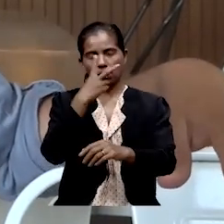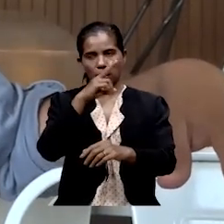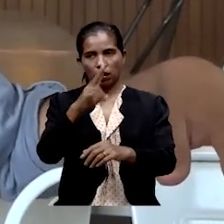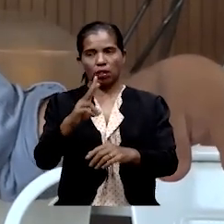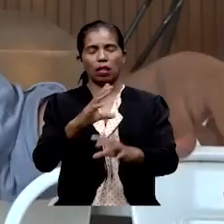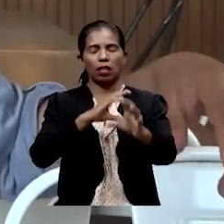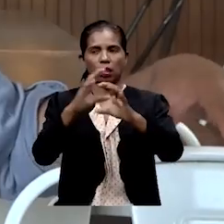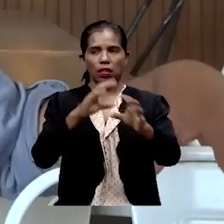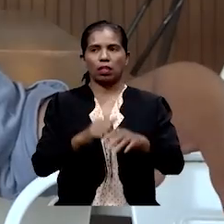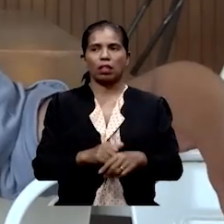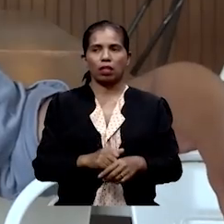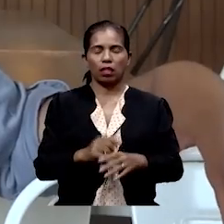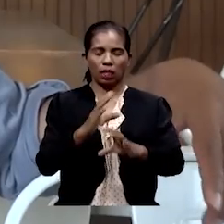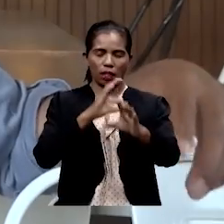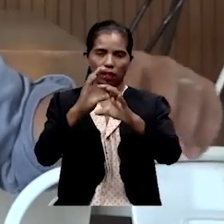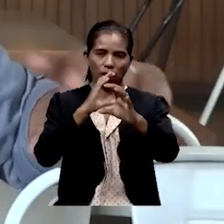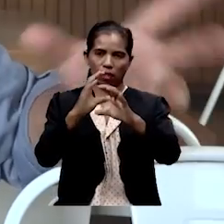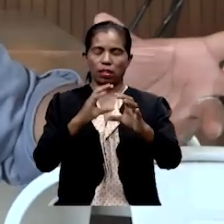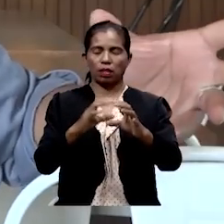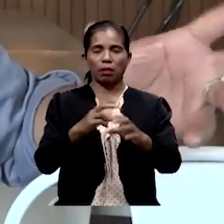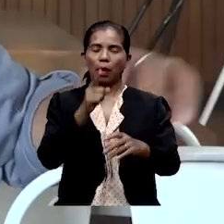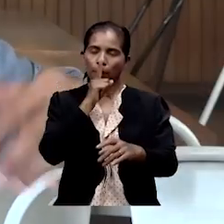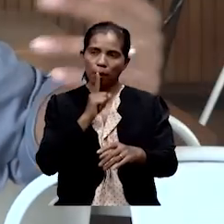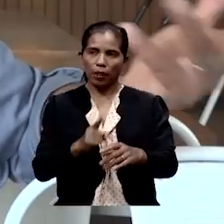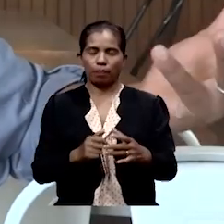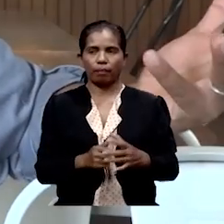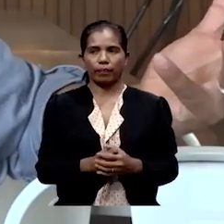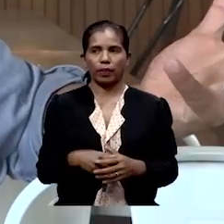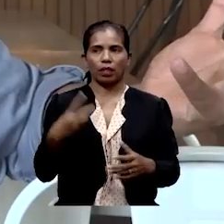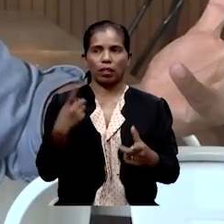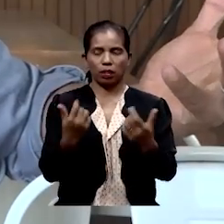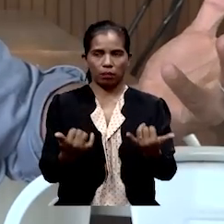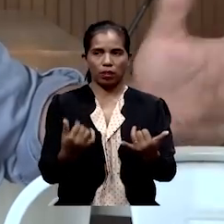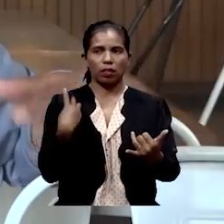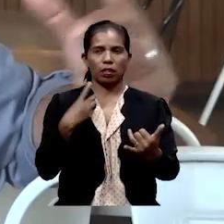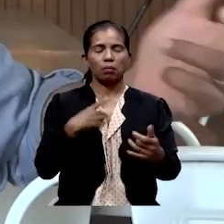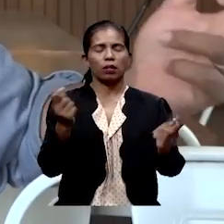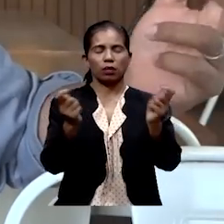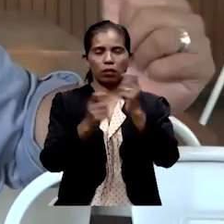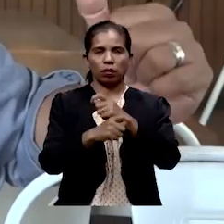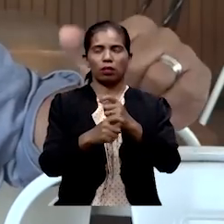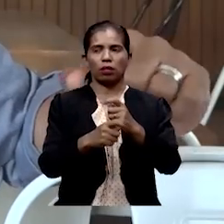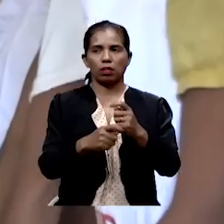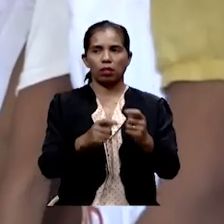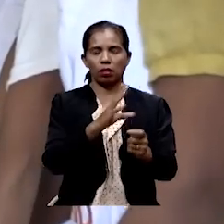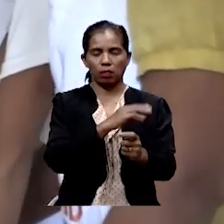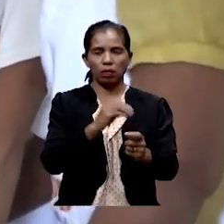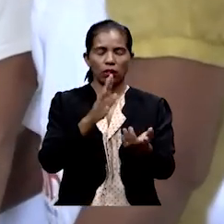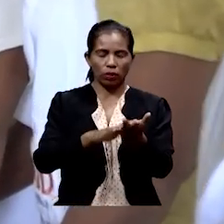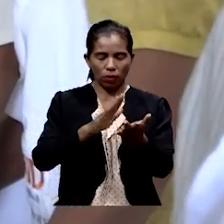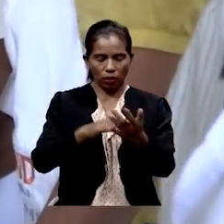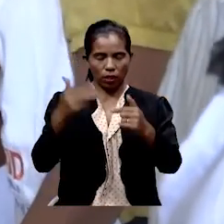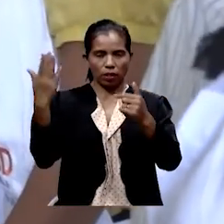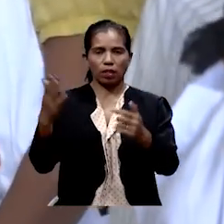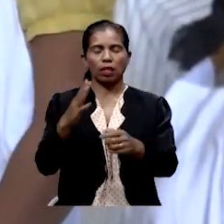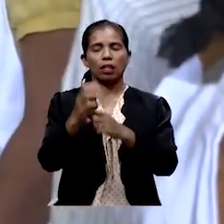halai tungsane bolu dia mobile kitchen. Mobile ulu kembali kitchen, depois kami agora transformo po food truck. Depois habis sekolah di Nova Zelanda mai fale. 5.000